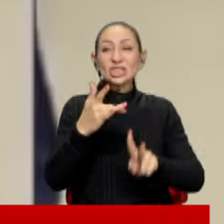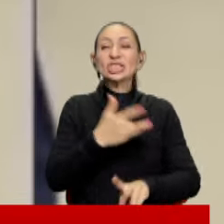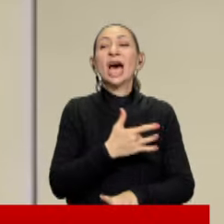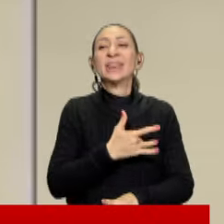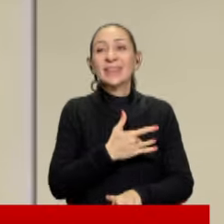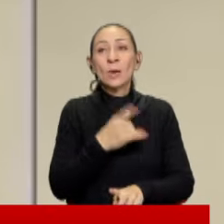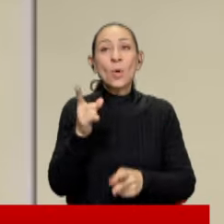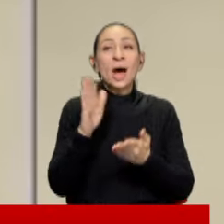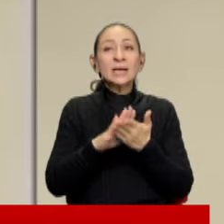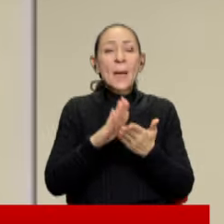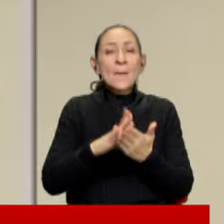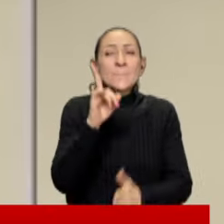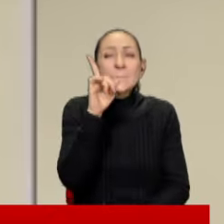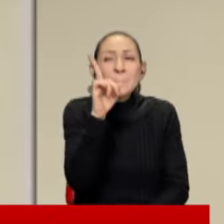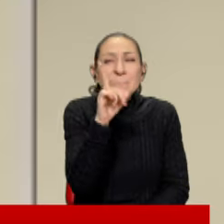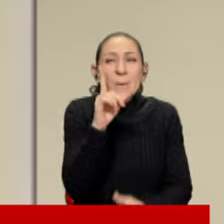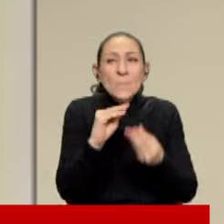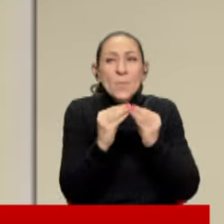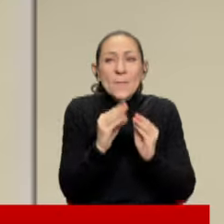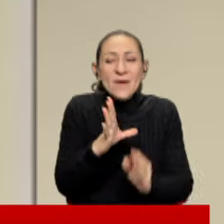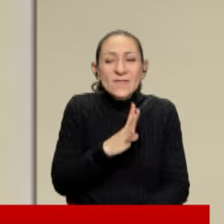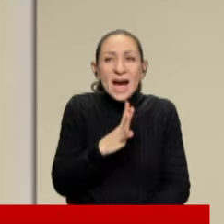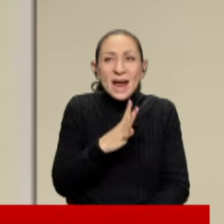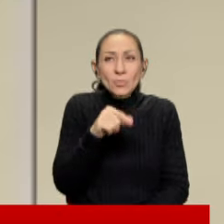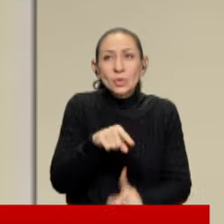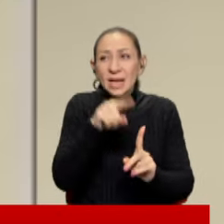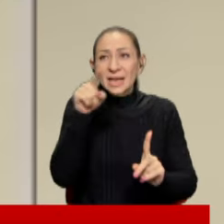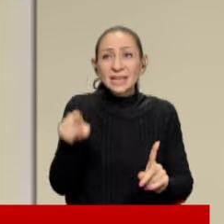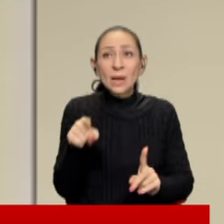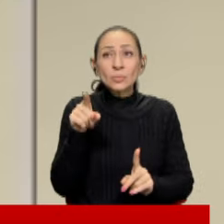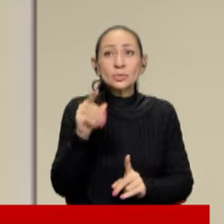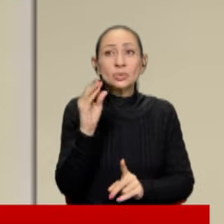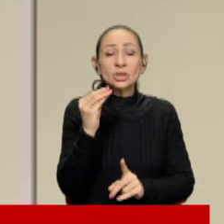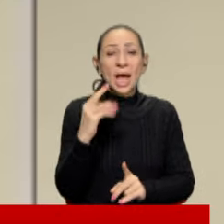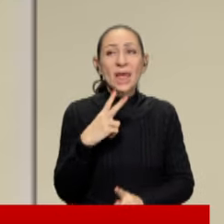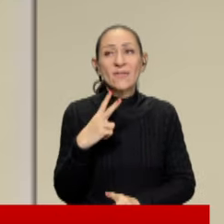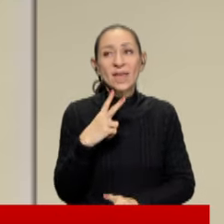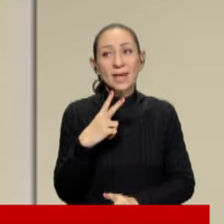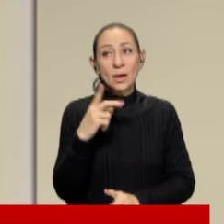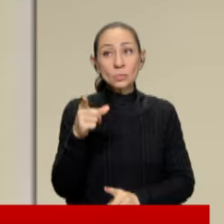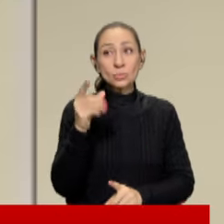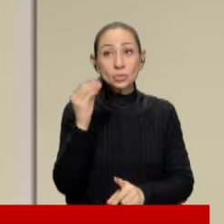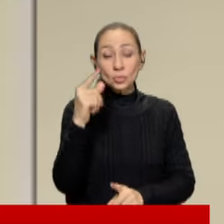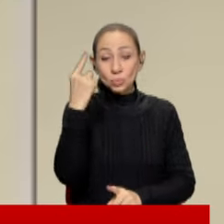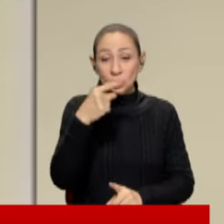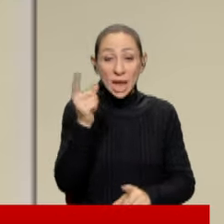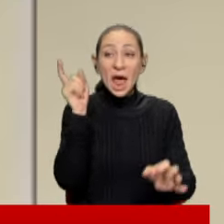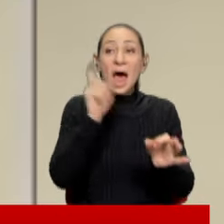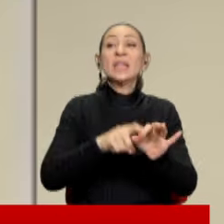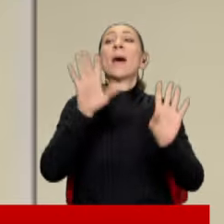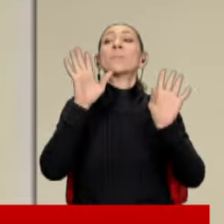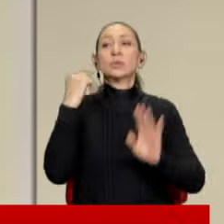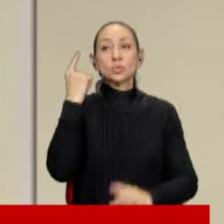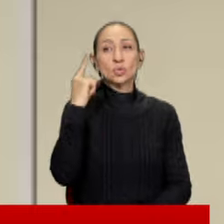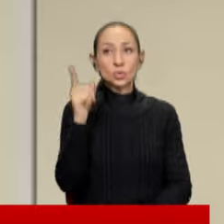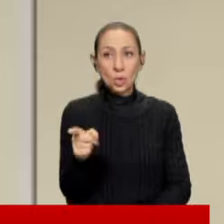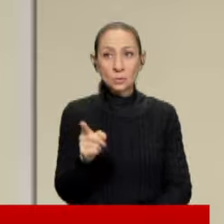Bu arkadaşın bir tane kusuru var tespit edilebilen bugüne kadar. Bu çocuk Alevi. Ve bu çocuk bu yüzden atanmadığını